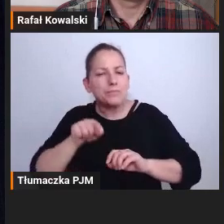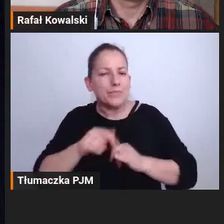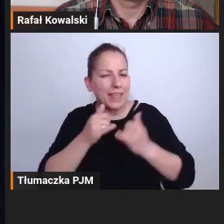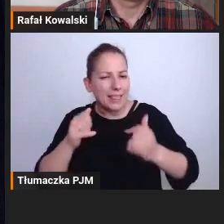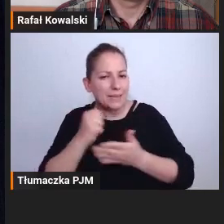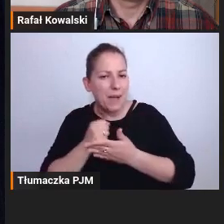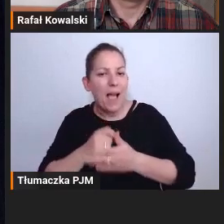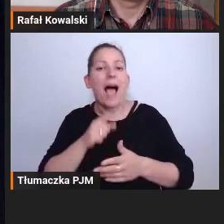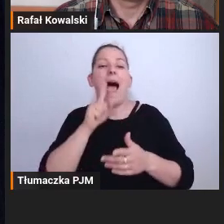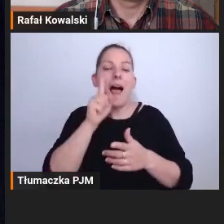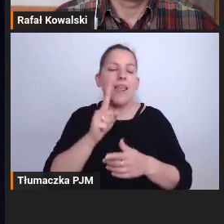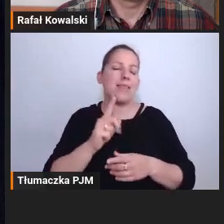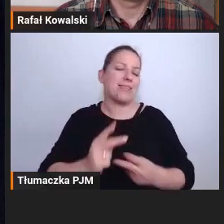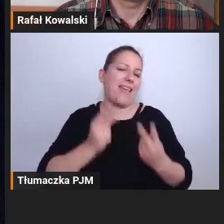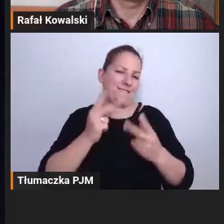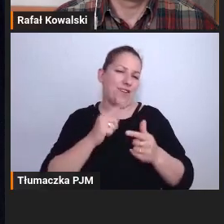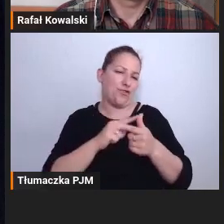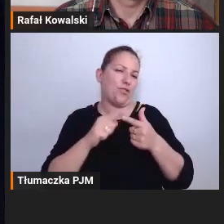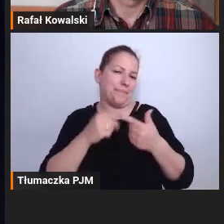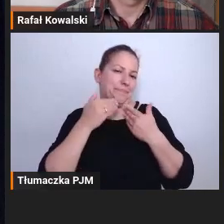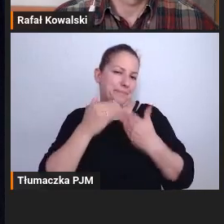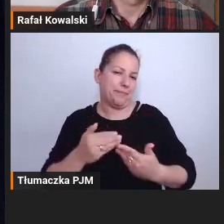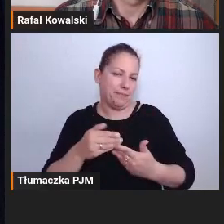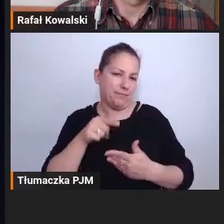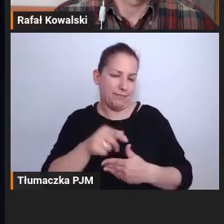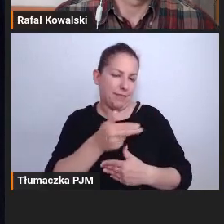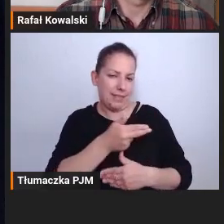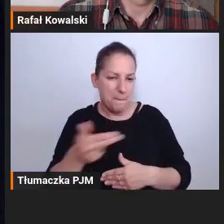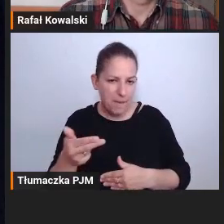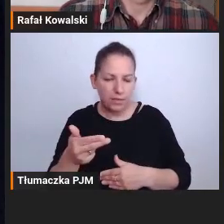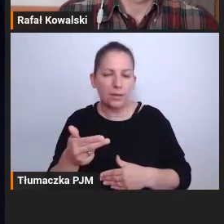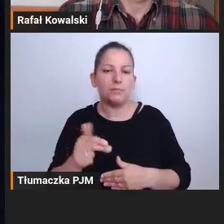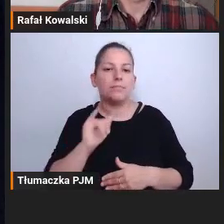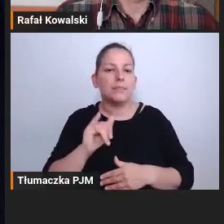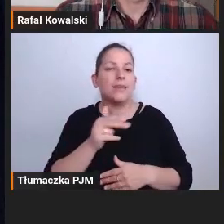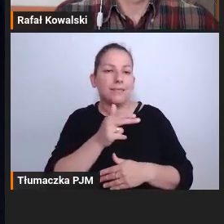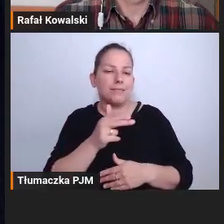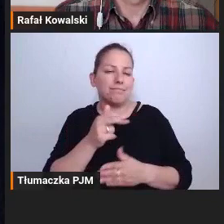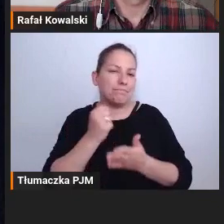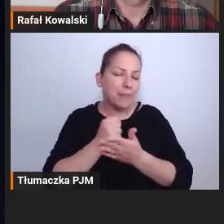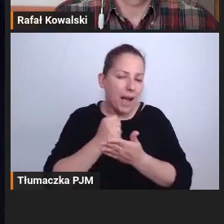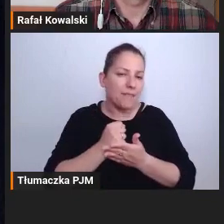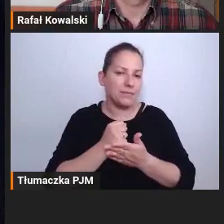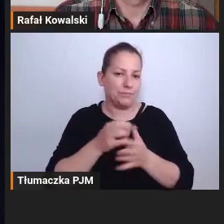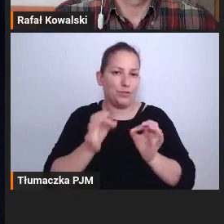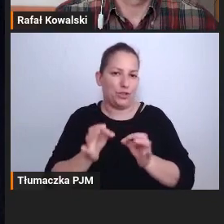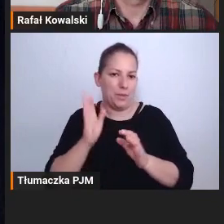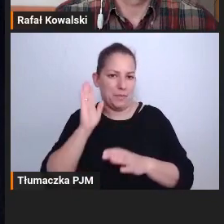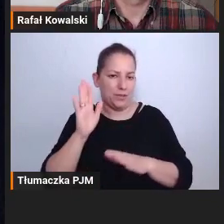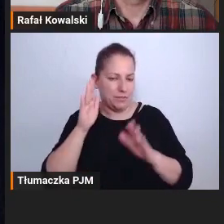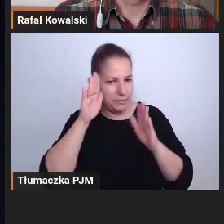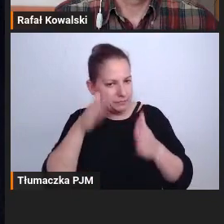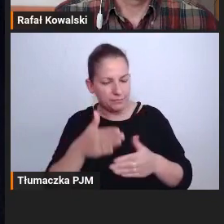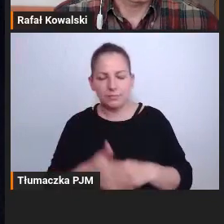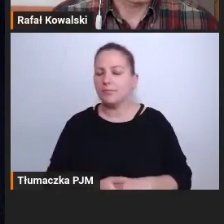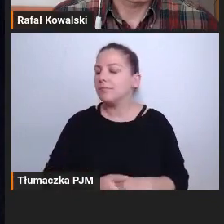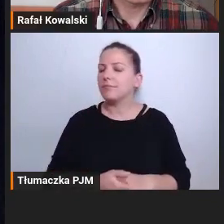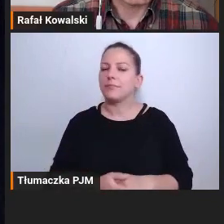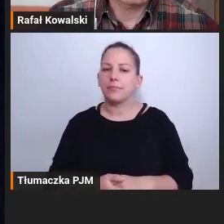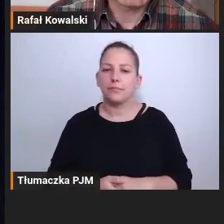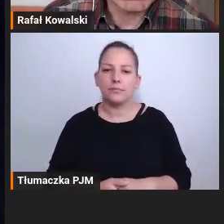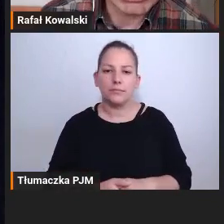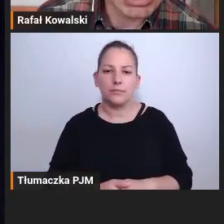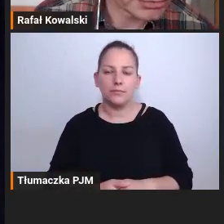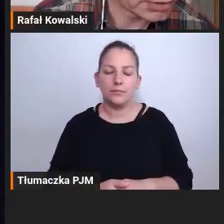natomiast to są najważniejsze tematy i zagadnienia, którymi dzisiaj będziemy się zajmować.